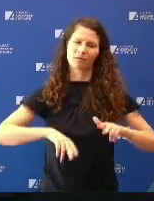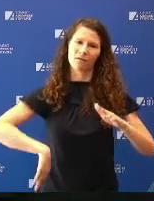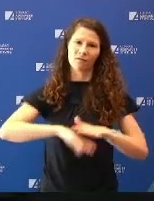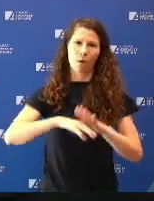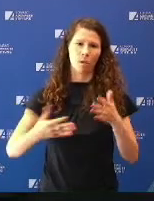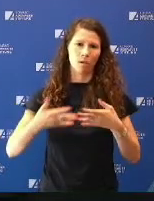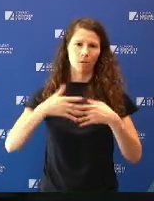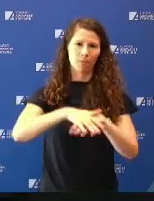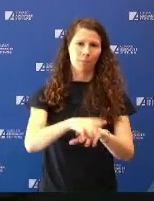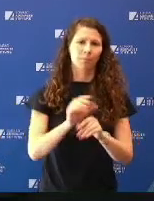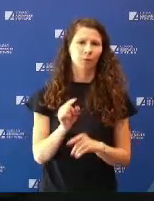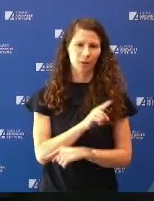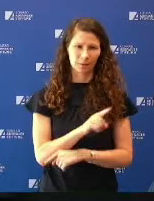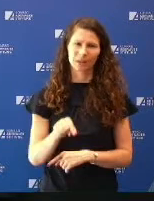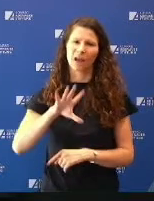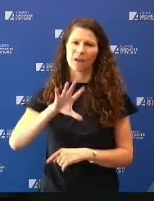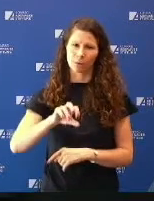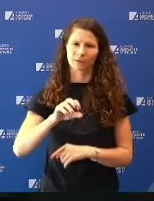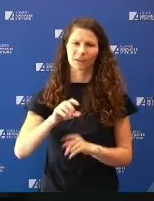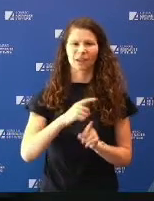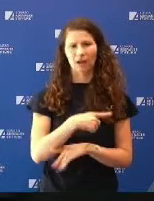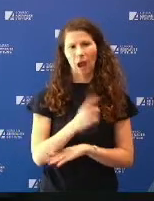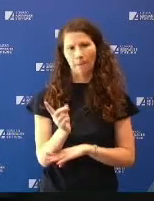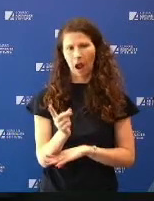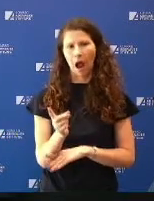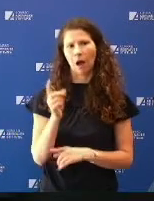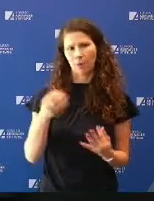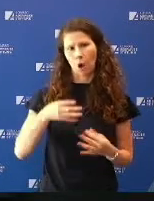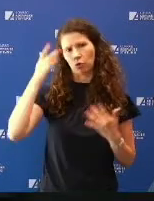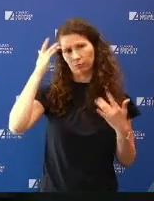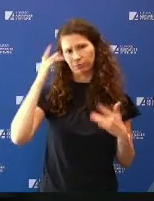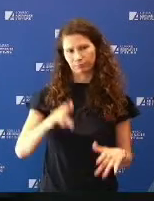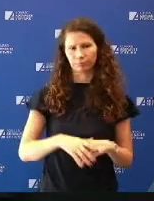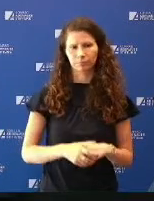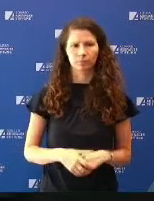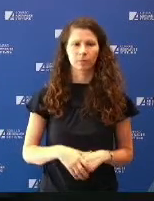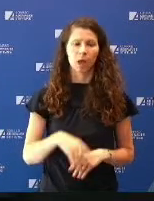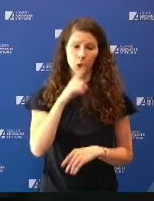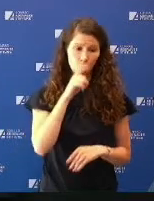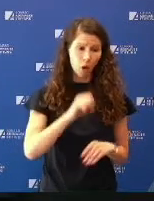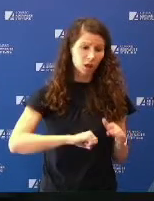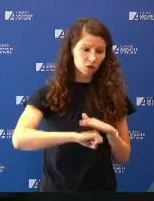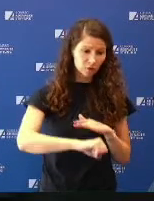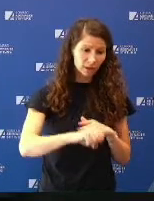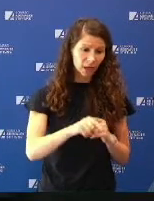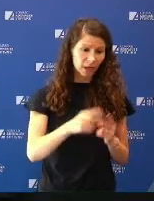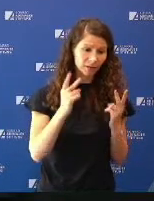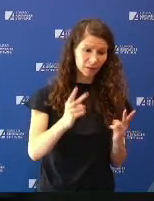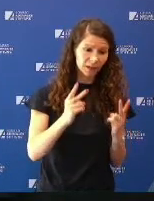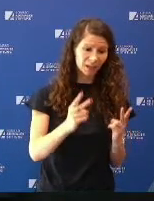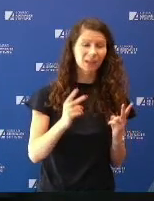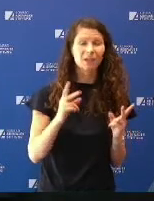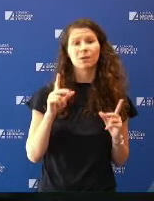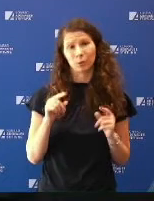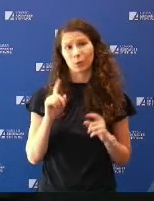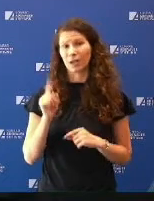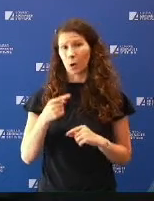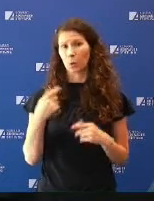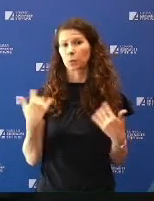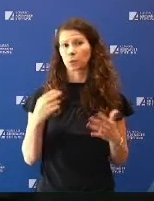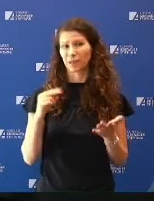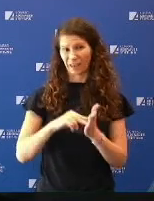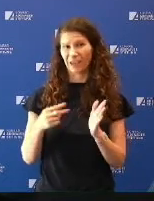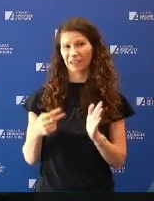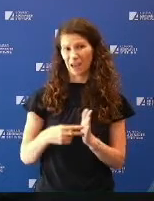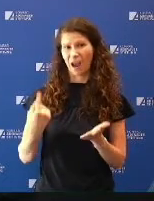bis 50 km/h das Ganze funktionieren. Das heißt aber, wenn man jetzt nur auf die Geschwindigkeit geht, damit kommen natürlich auch sehr viele technische Hürden mit.